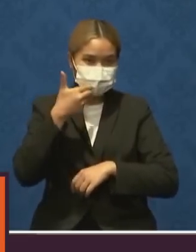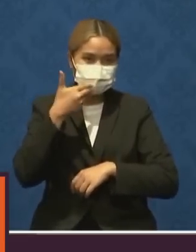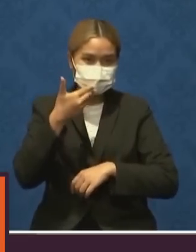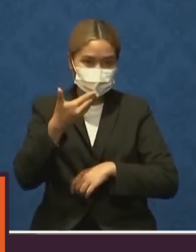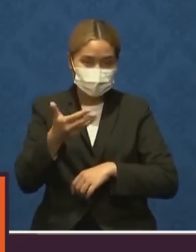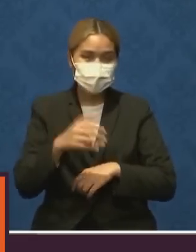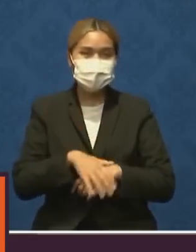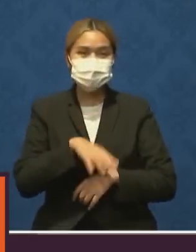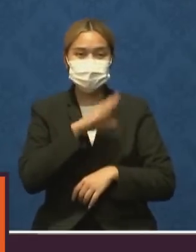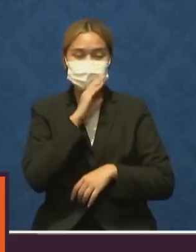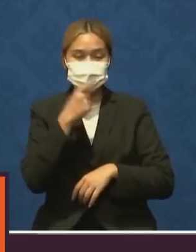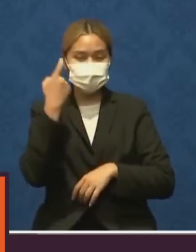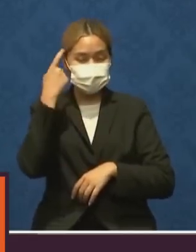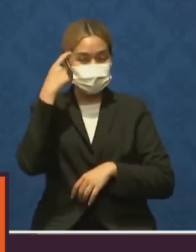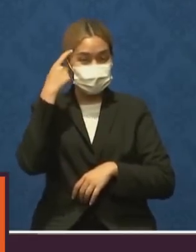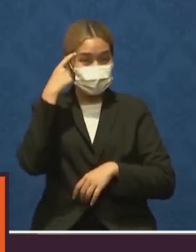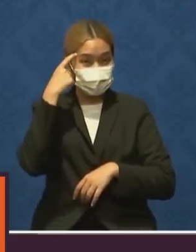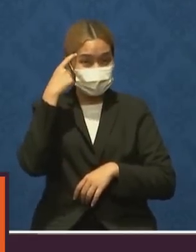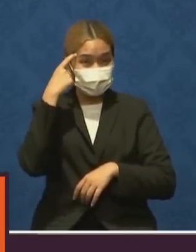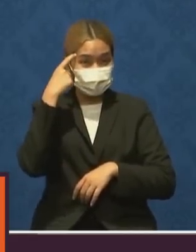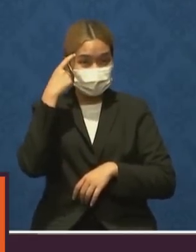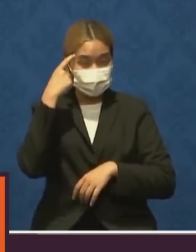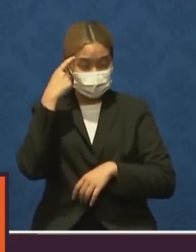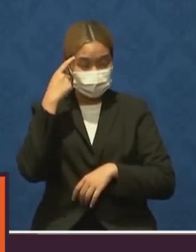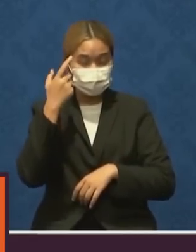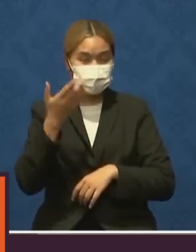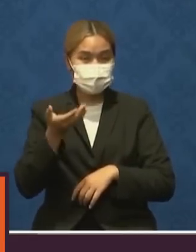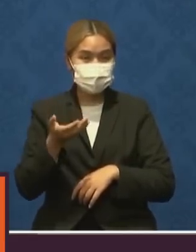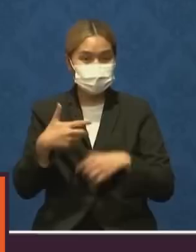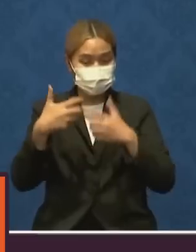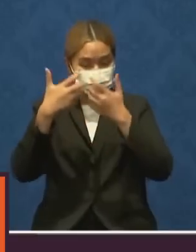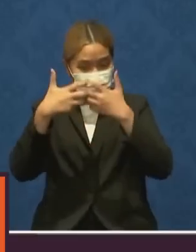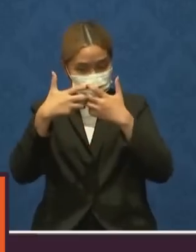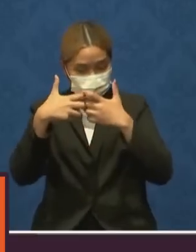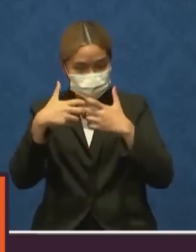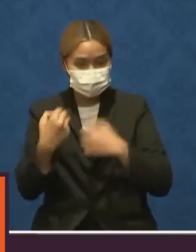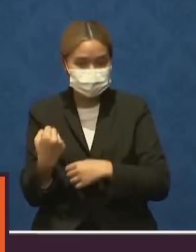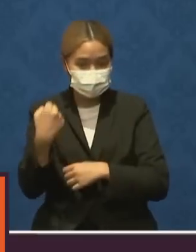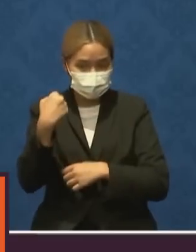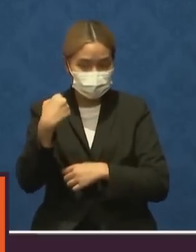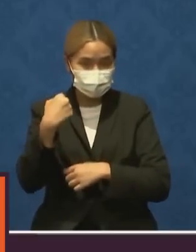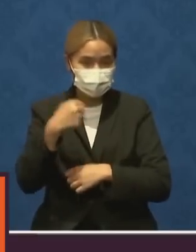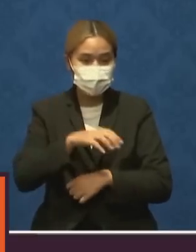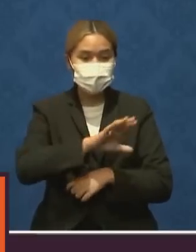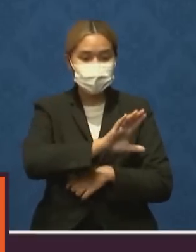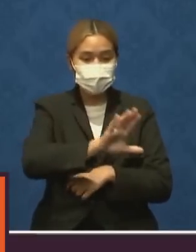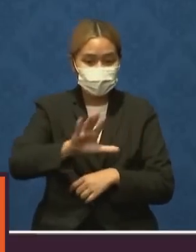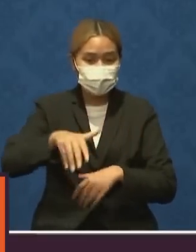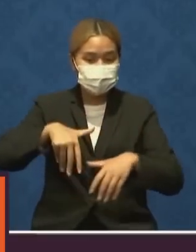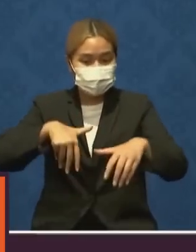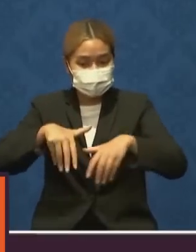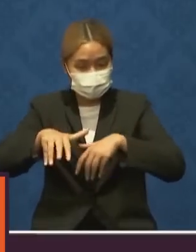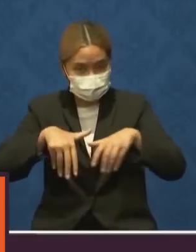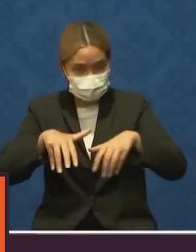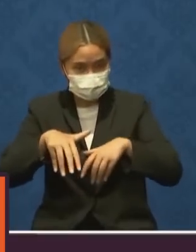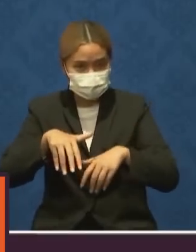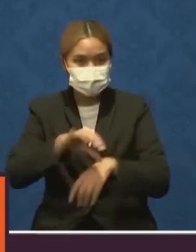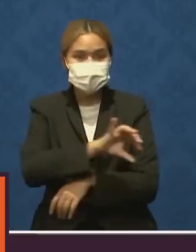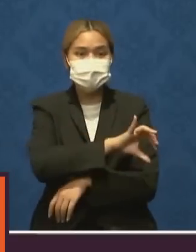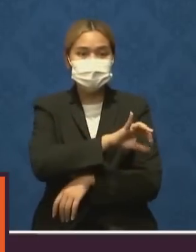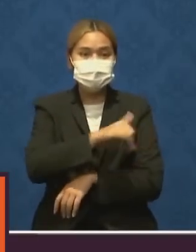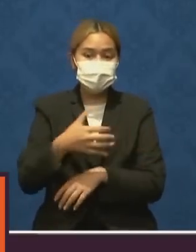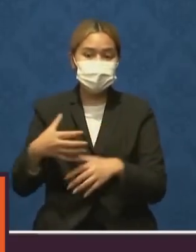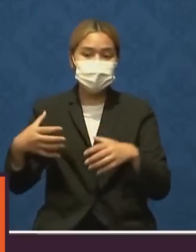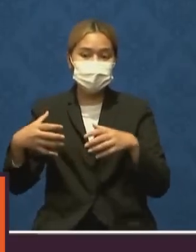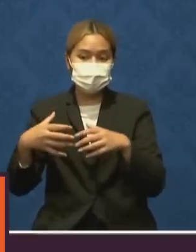คงทางพลังงานตองถามกไปด้นะครัวามัคคามมนคงทางพลังงานของประชาชนหอมนเพื่อคามมงข้างของ